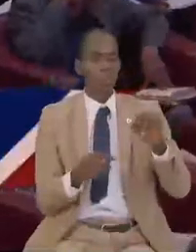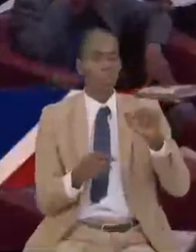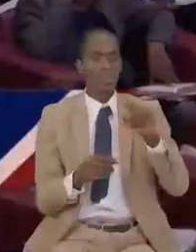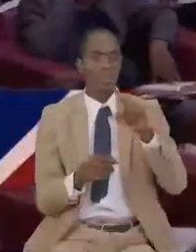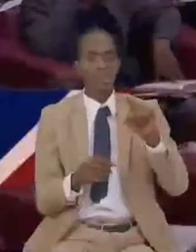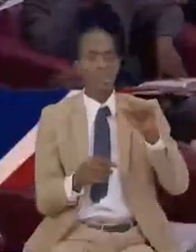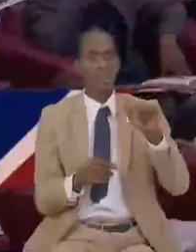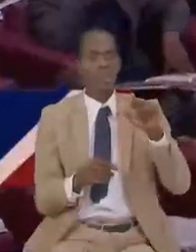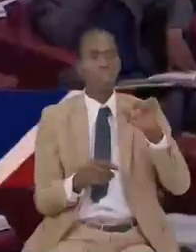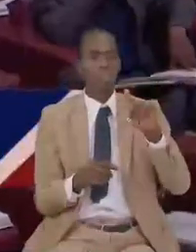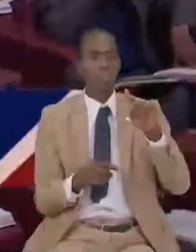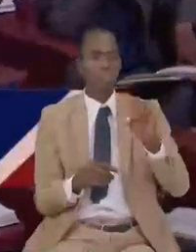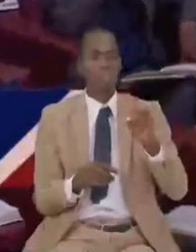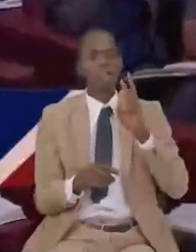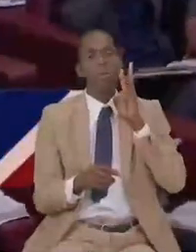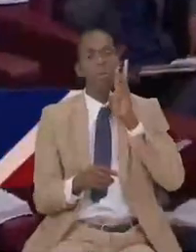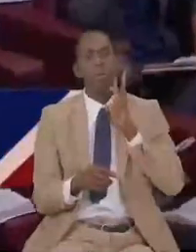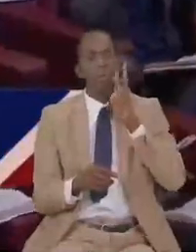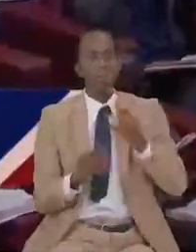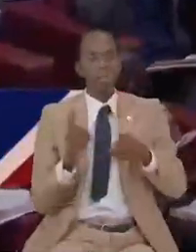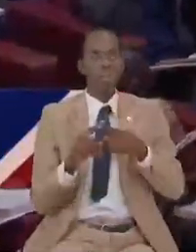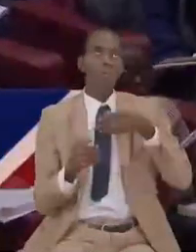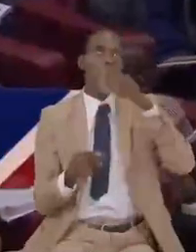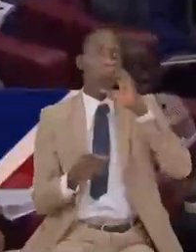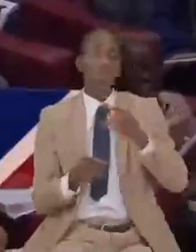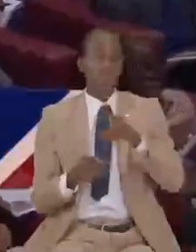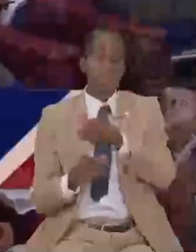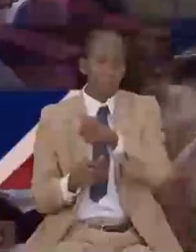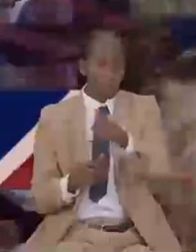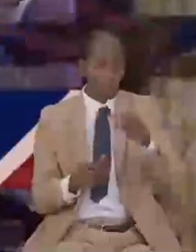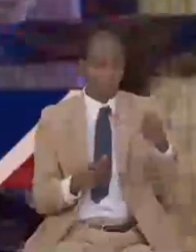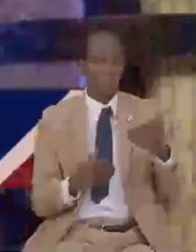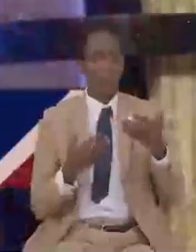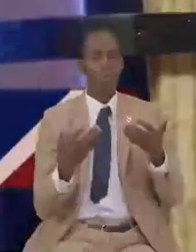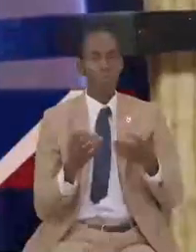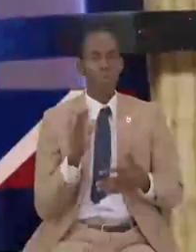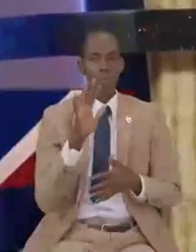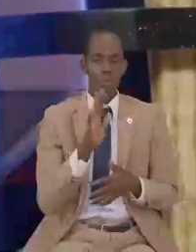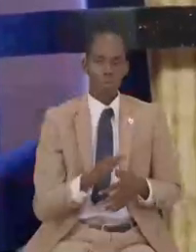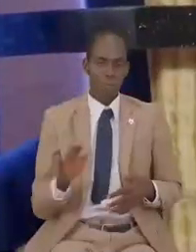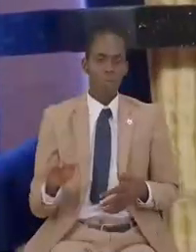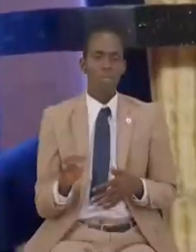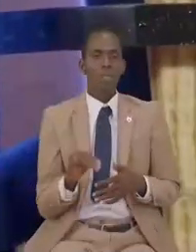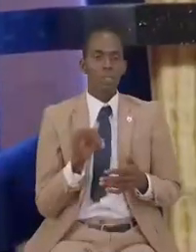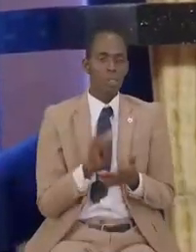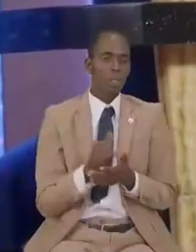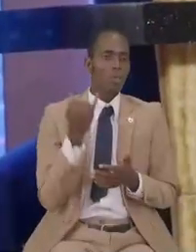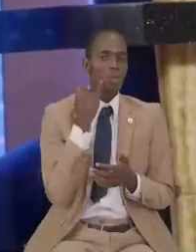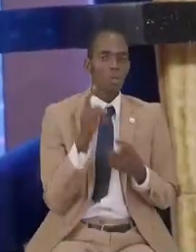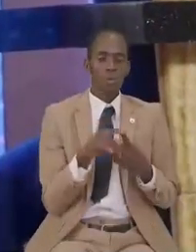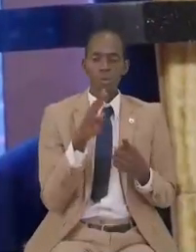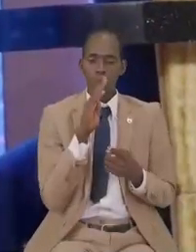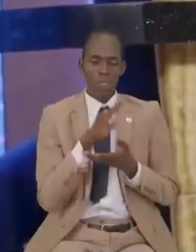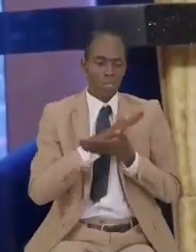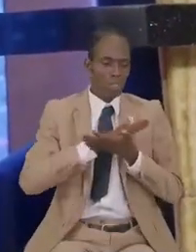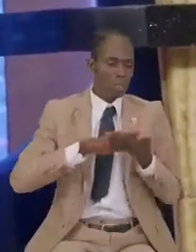Même vous-même, je veux que vos enfants soient purs soit parfait, soit profitable à